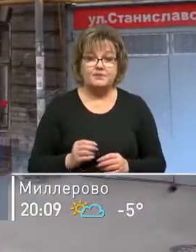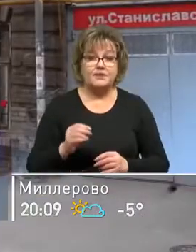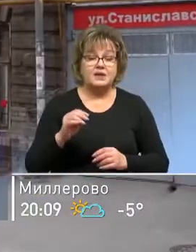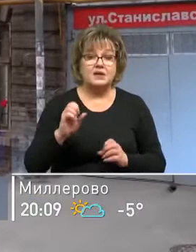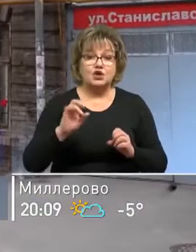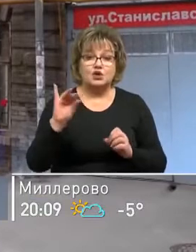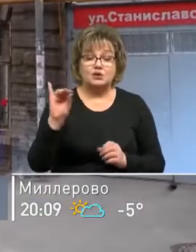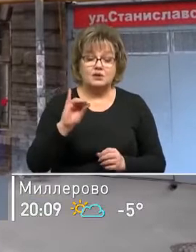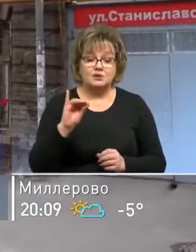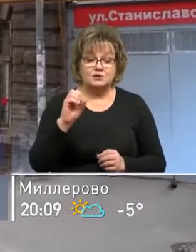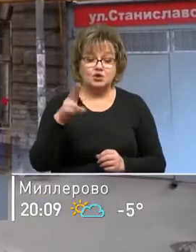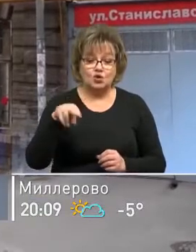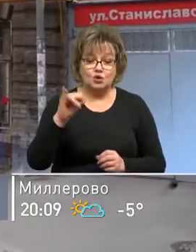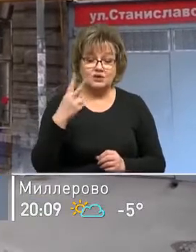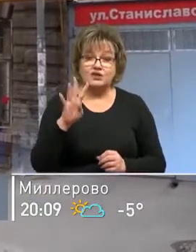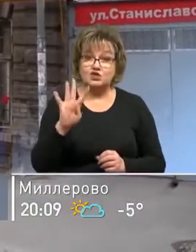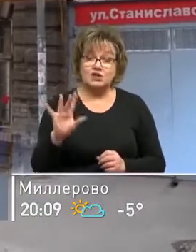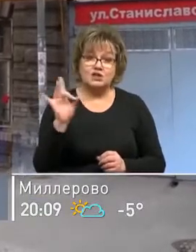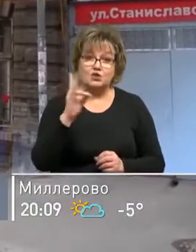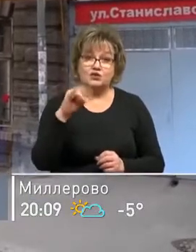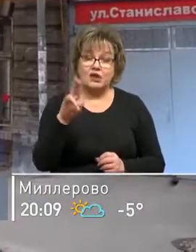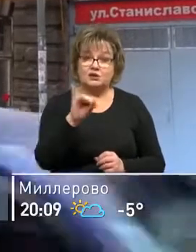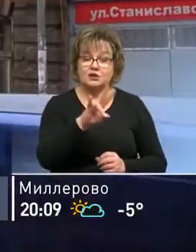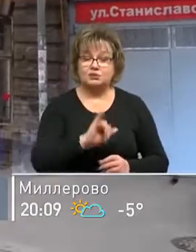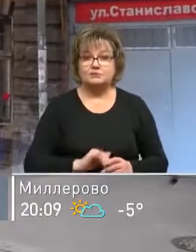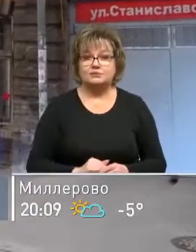зименко юрий друзья кингдон 24 ростов-на-дону